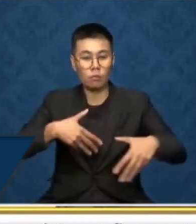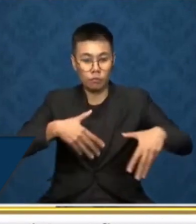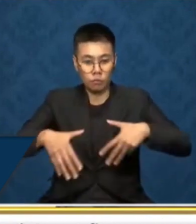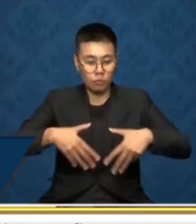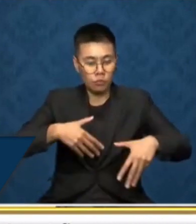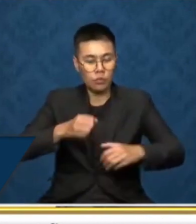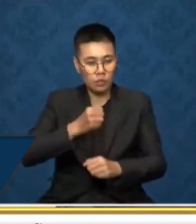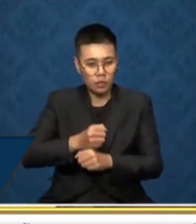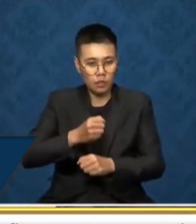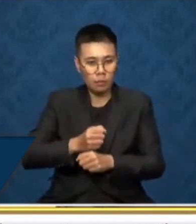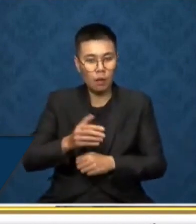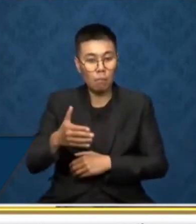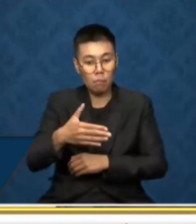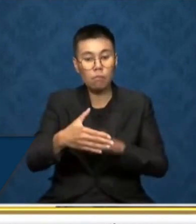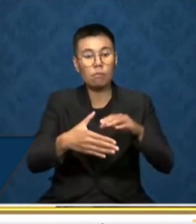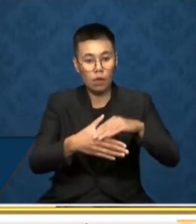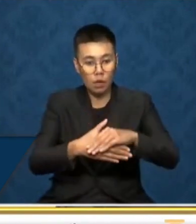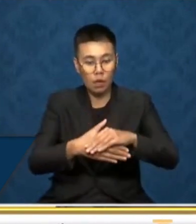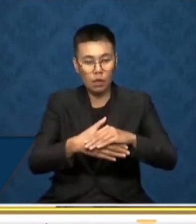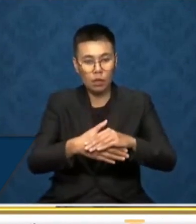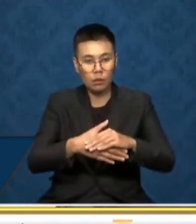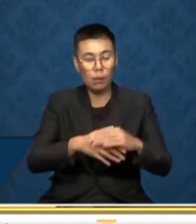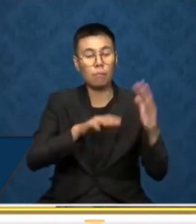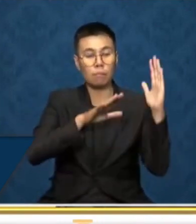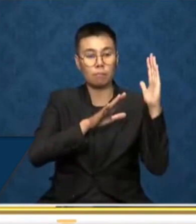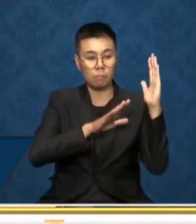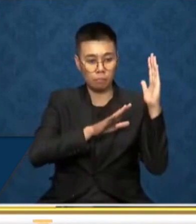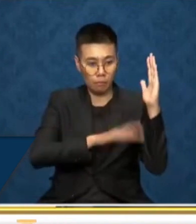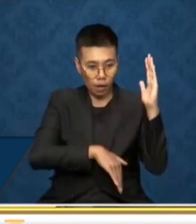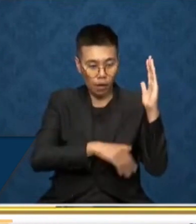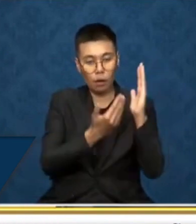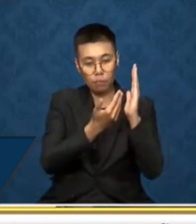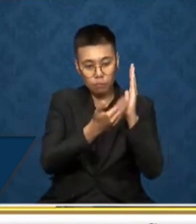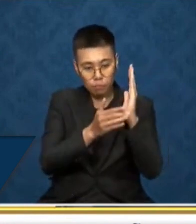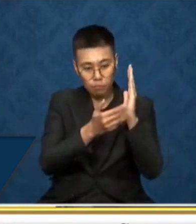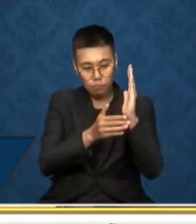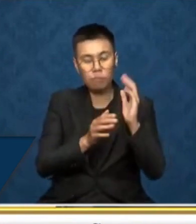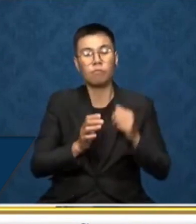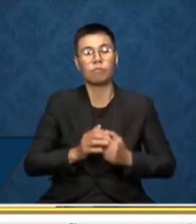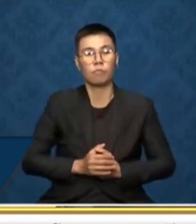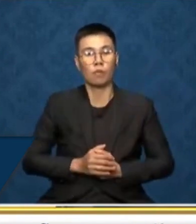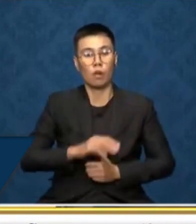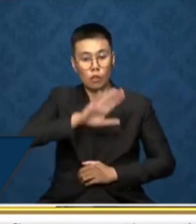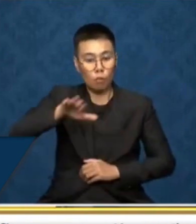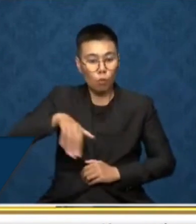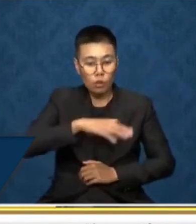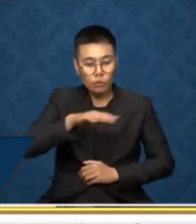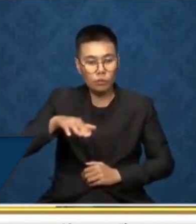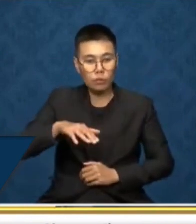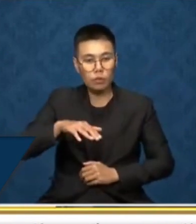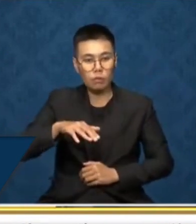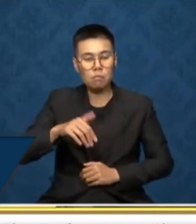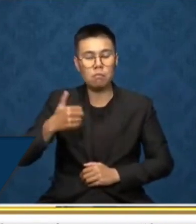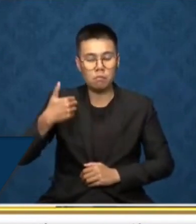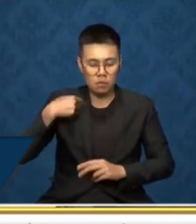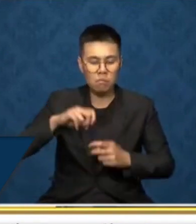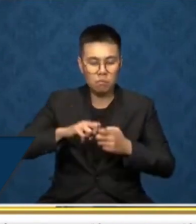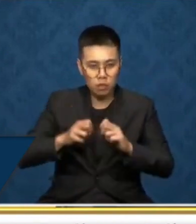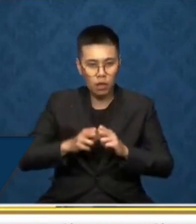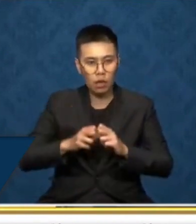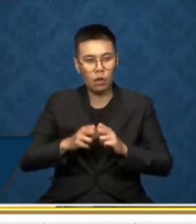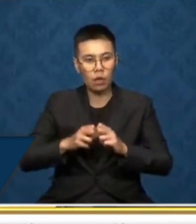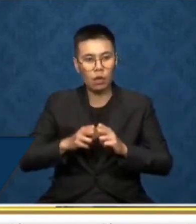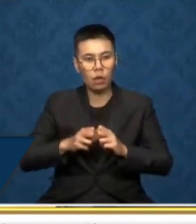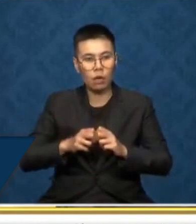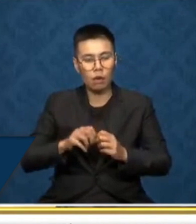วประมงที่ทั้งภาคตะวันออกภาคใต้นะครับทุกคนล้วนแล้วแต่เผชิญกับสถานการณ์ภาวะ